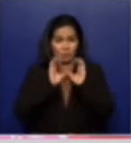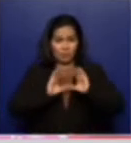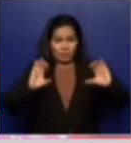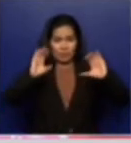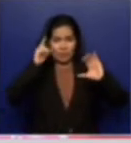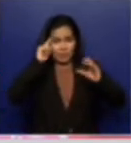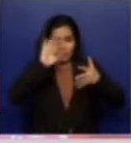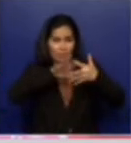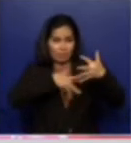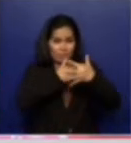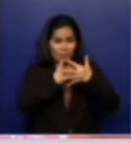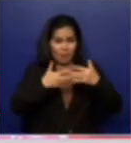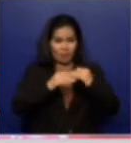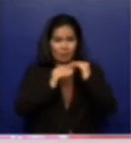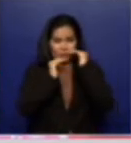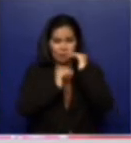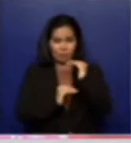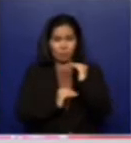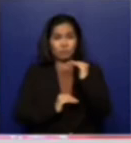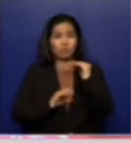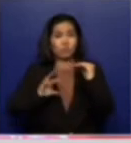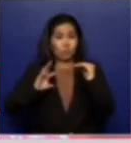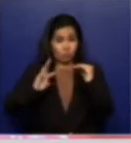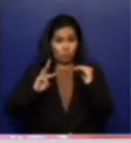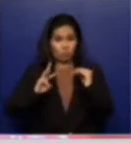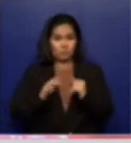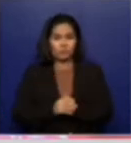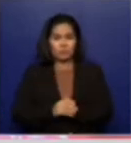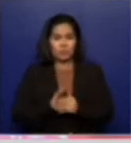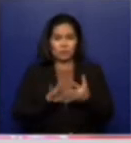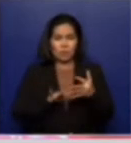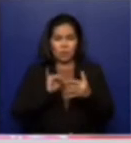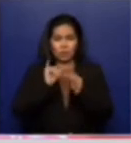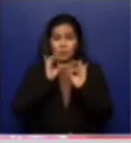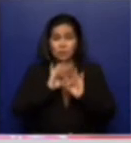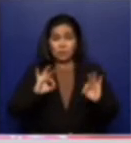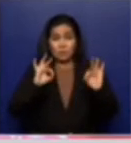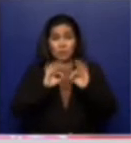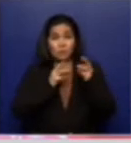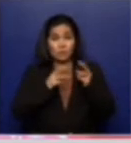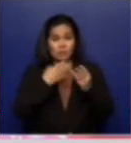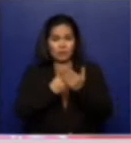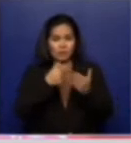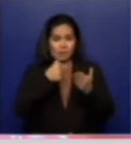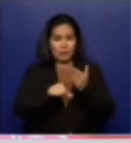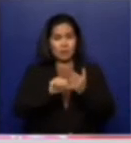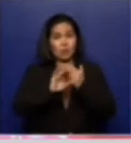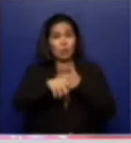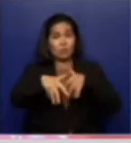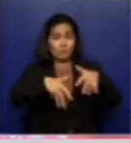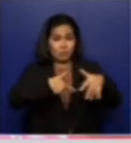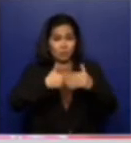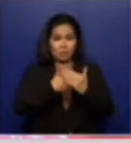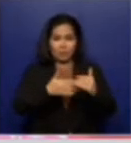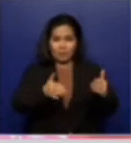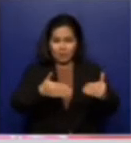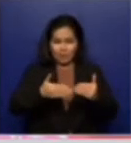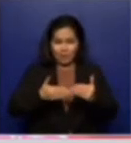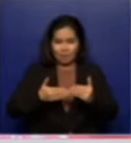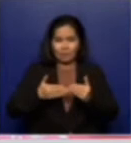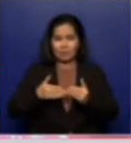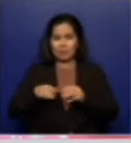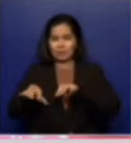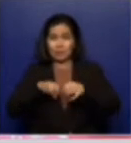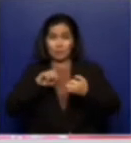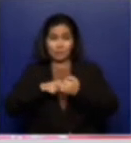านการกำหนดยุทธศาสตร์ที่สำคัญก็คือการนำเอาเม็ดเงินภาษีกรของพี่น้องประชาชนเข้ามาแ